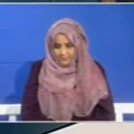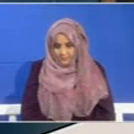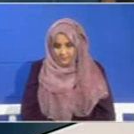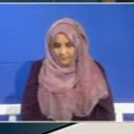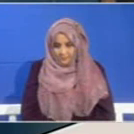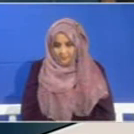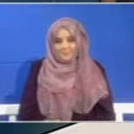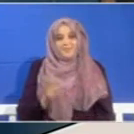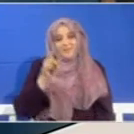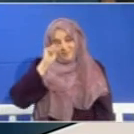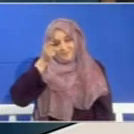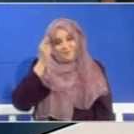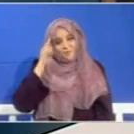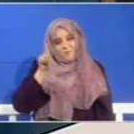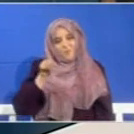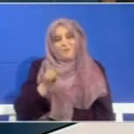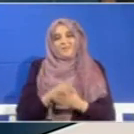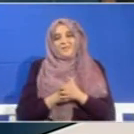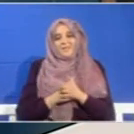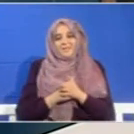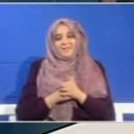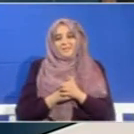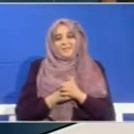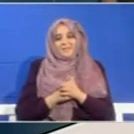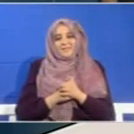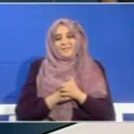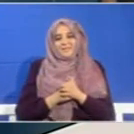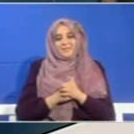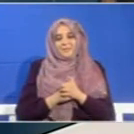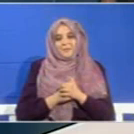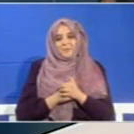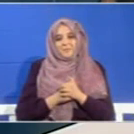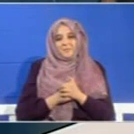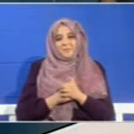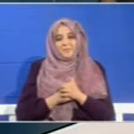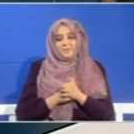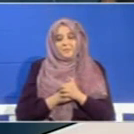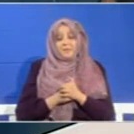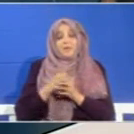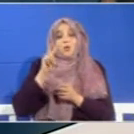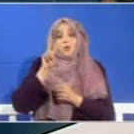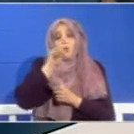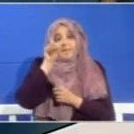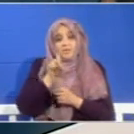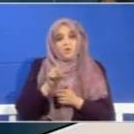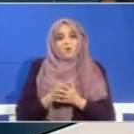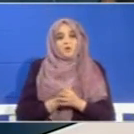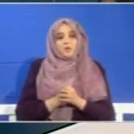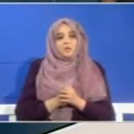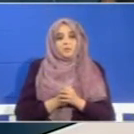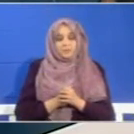فيك، سلامي ليكم وإلى الأخ أبو عبد السلام. شكرا سي إبراهيم. مرحبا سيدي، أهلا وسهلا. السلام، عندي سؤالين بارك الله فيك.